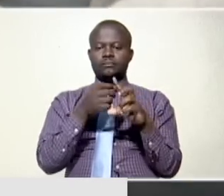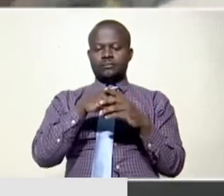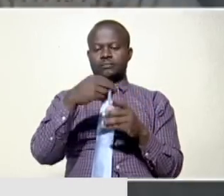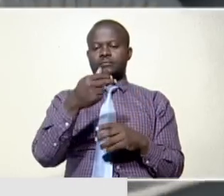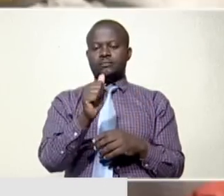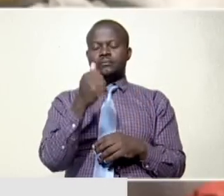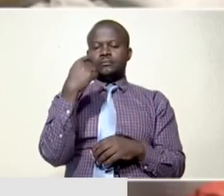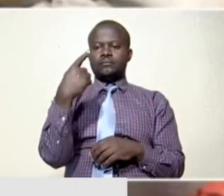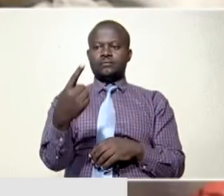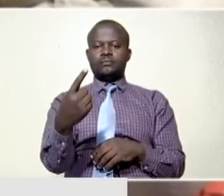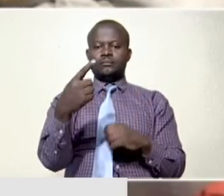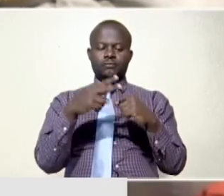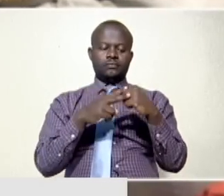hegitari